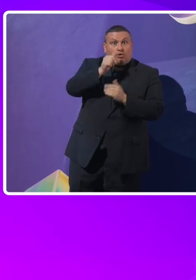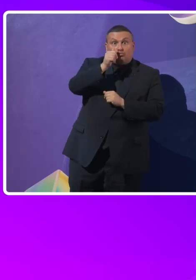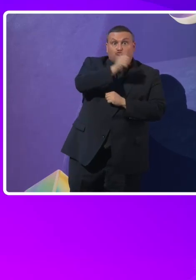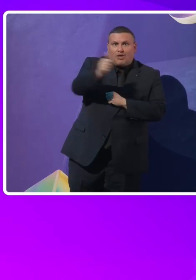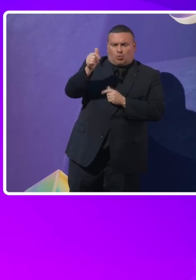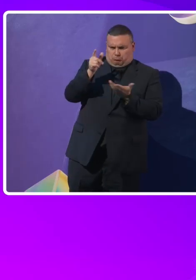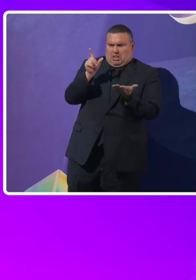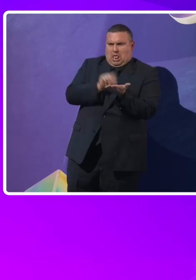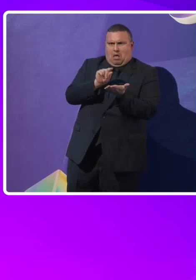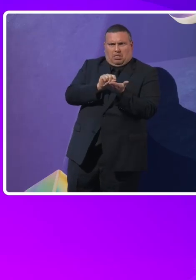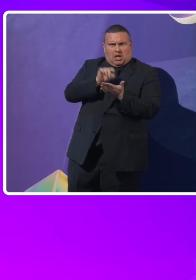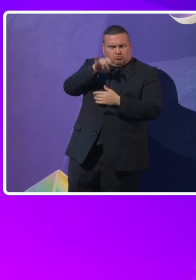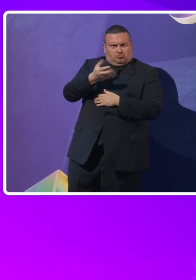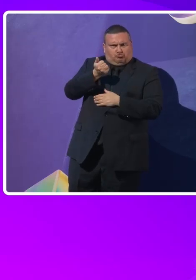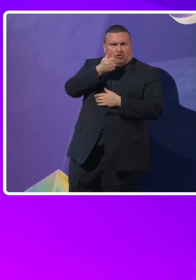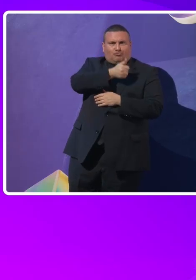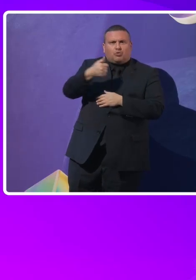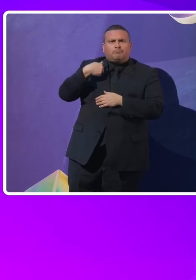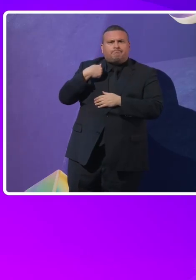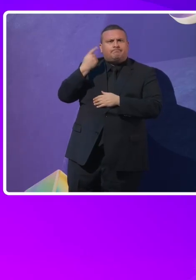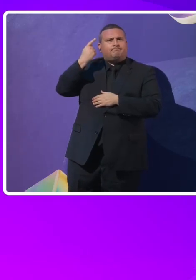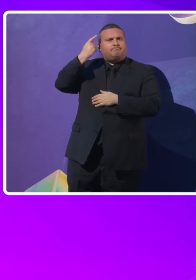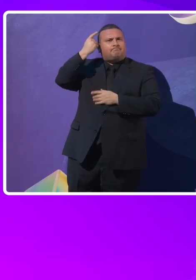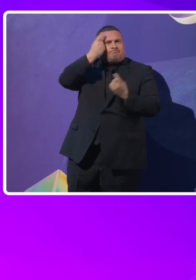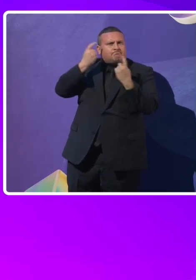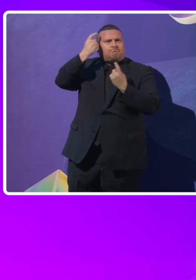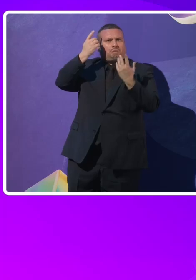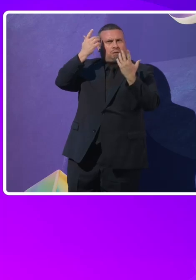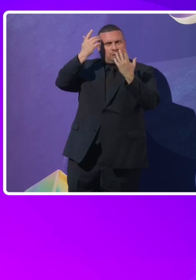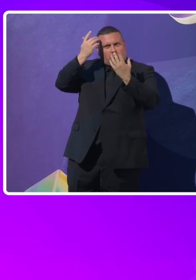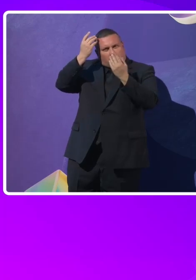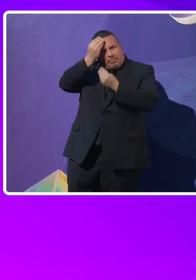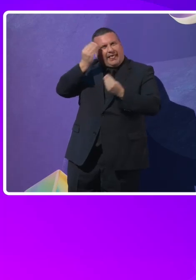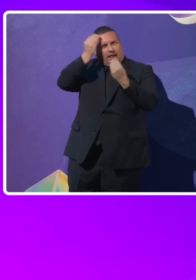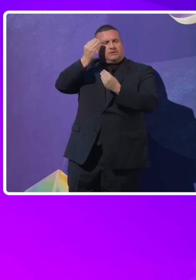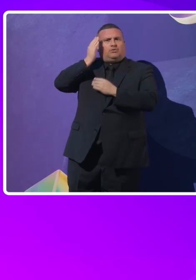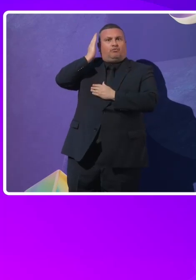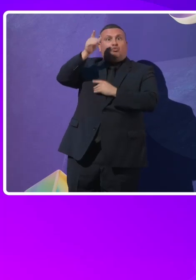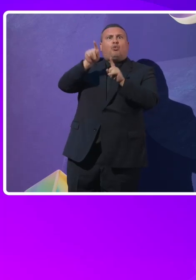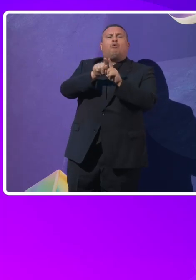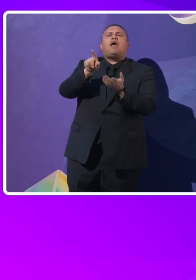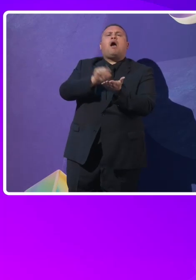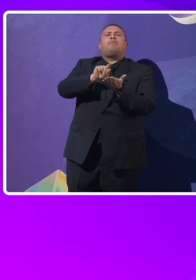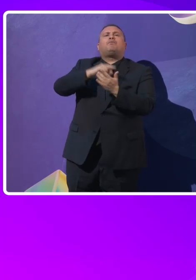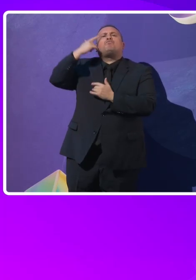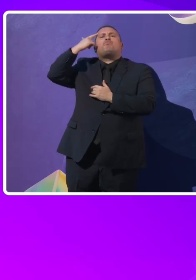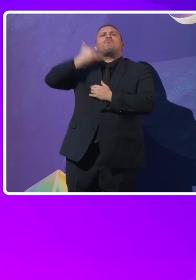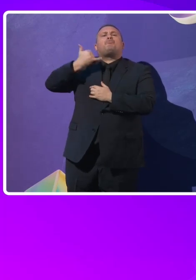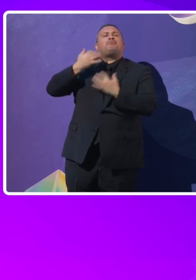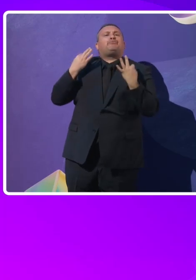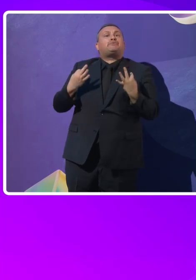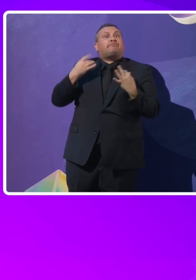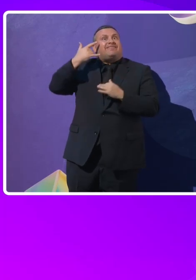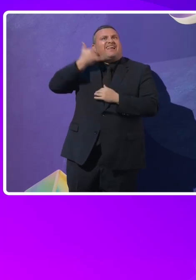che ci aspettiamo nel prossimo futuro è che tutte le applicazioni che verranno create non